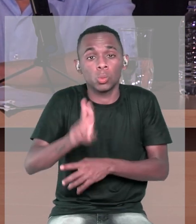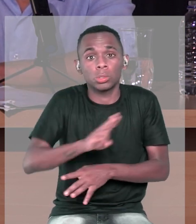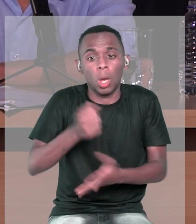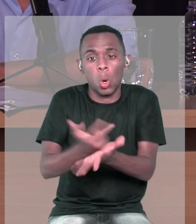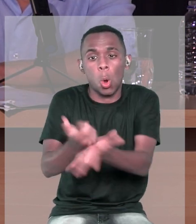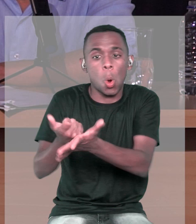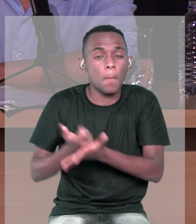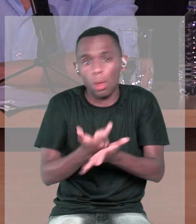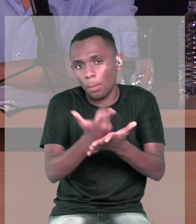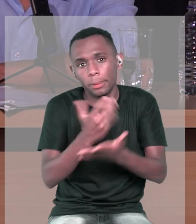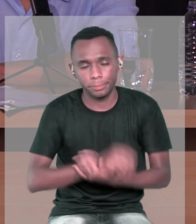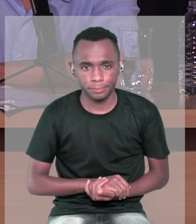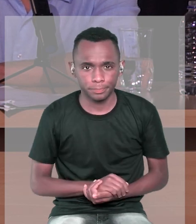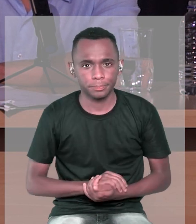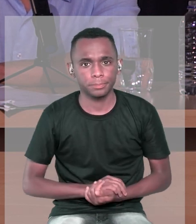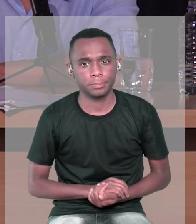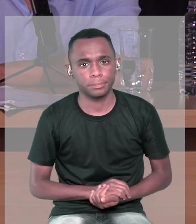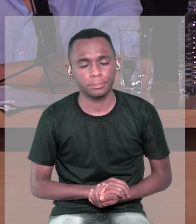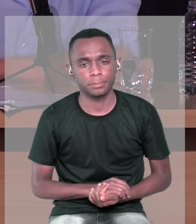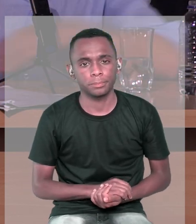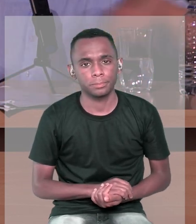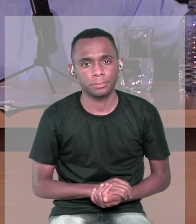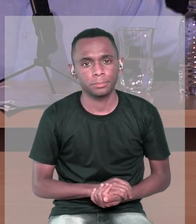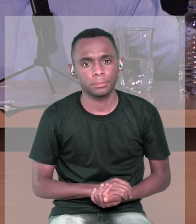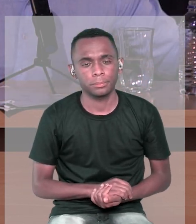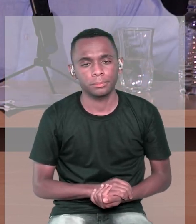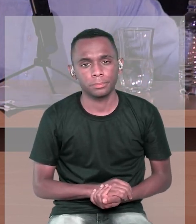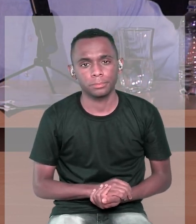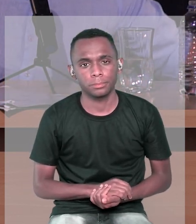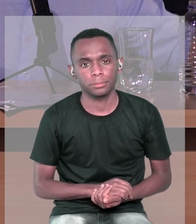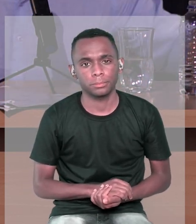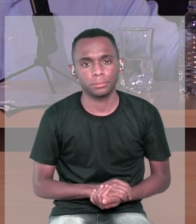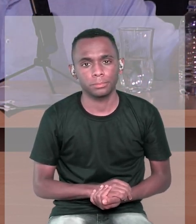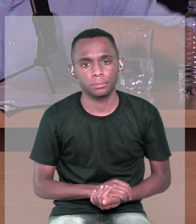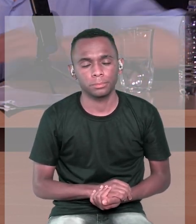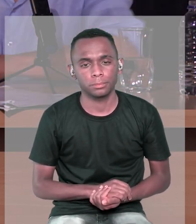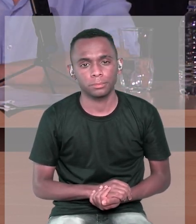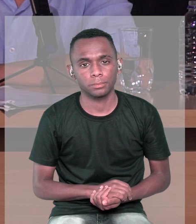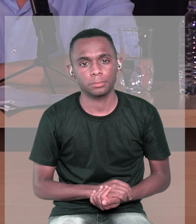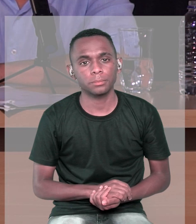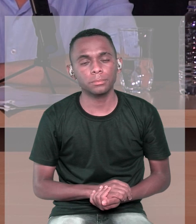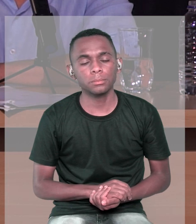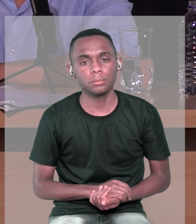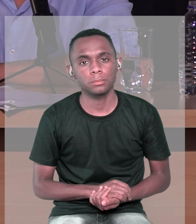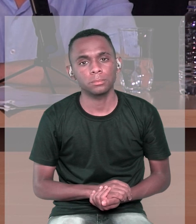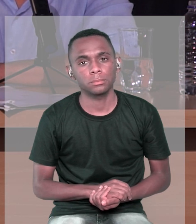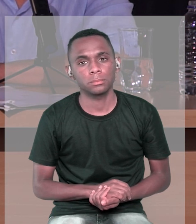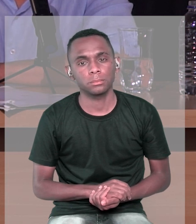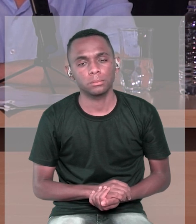Troisièmement, peut-être un peu plus compliqué, est-ce que nous savons encore ce que c'est